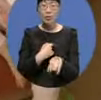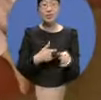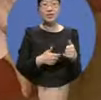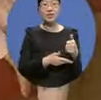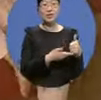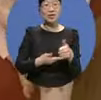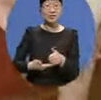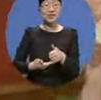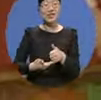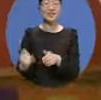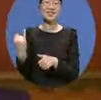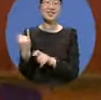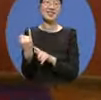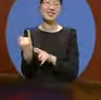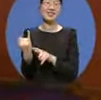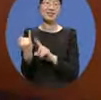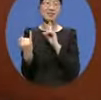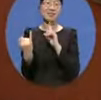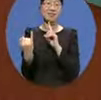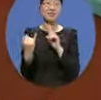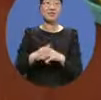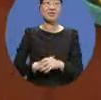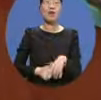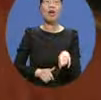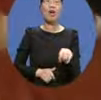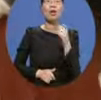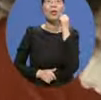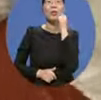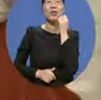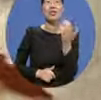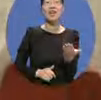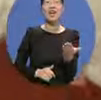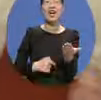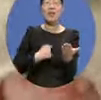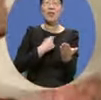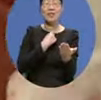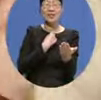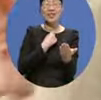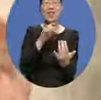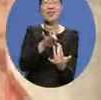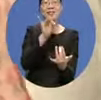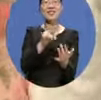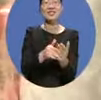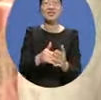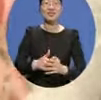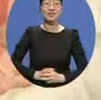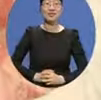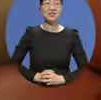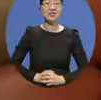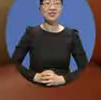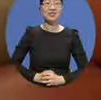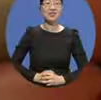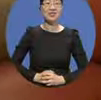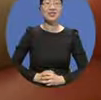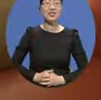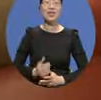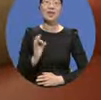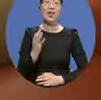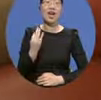다나. Orange. I want cookie. 지민이도 자신이 원하는 쿠키를 골랐네요. How many do you want?